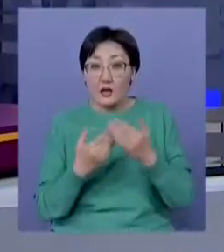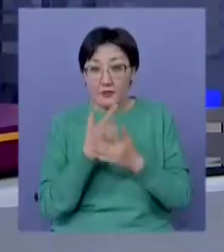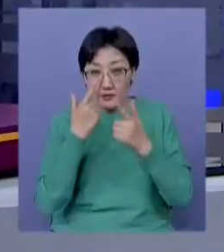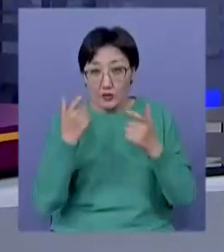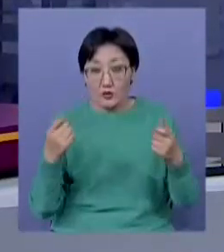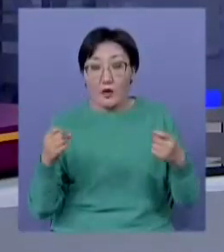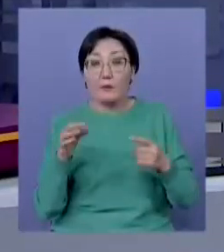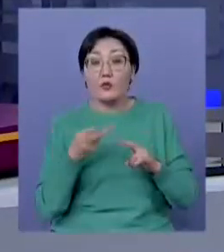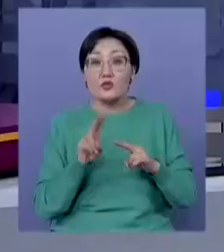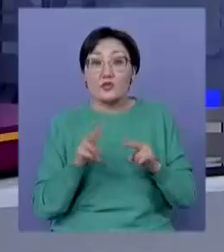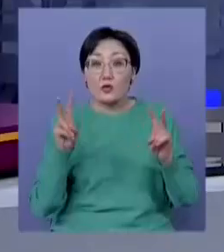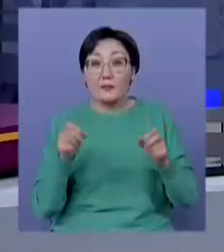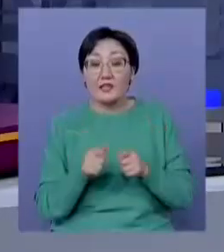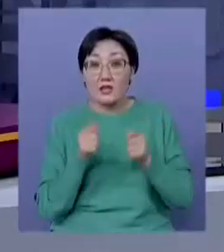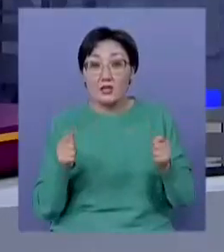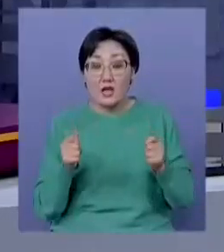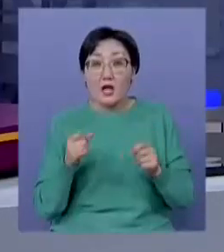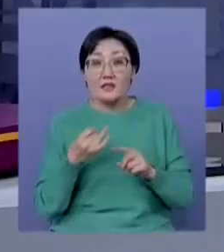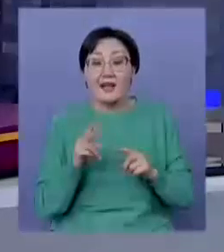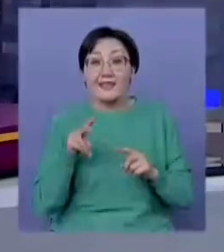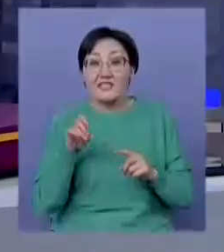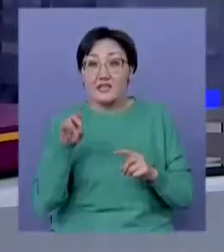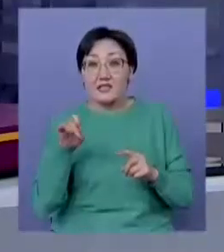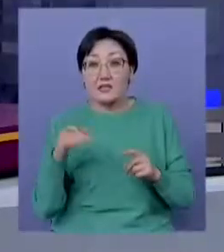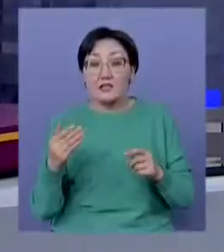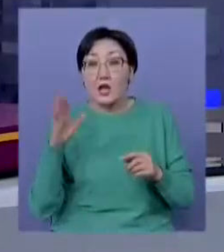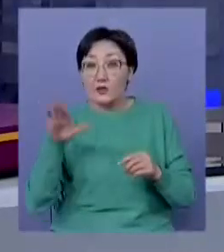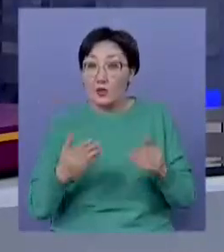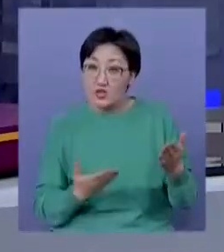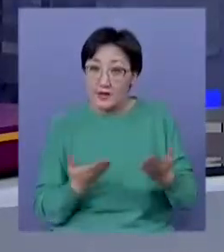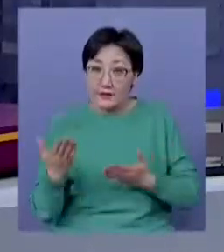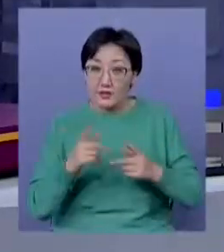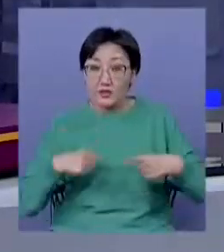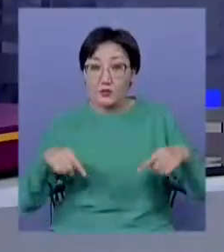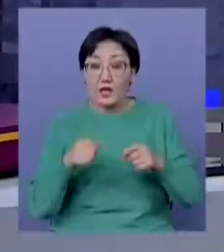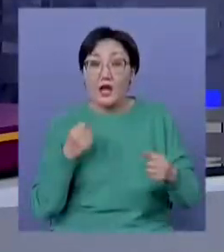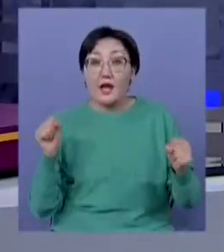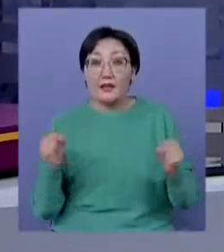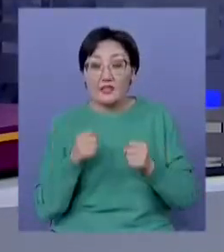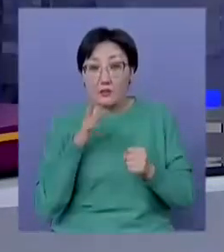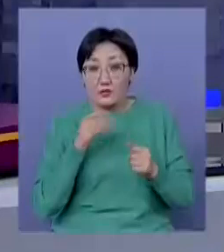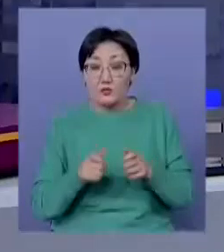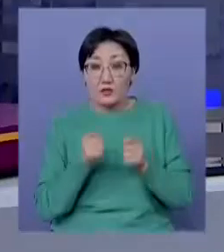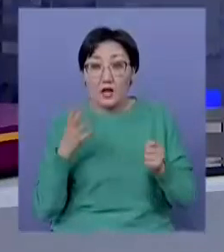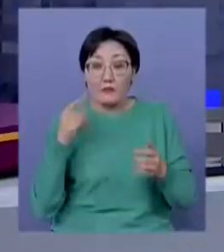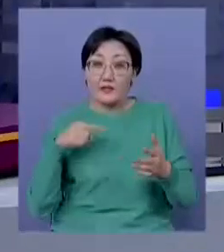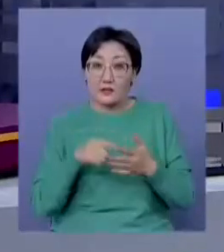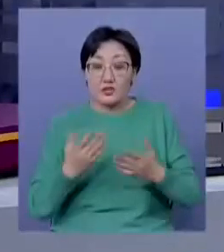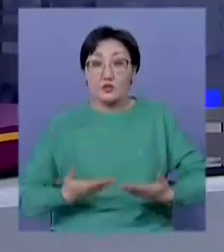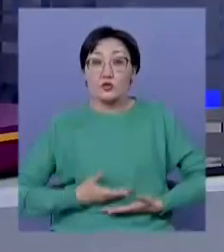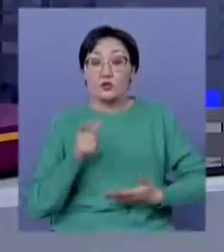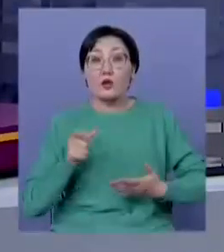осындай ұранмен ашты. Ой Қарағай Лесная сказка тау шаңғы кешенінде өтетін қысқы маусымның ашылуына Алматы қаласының тұрғындары